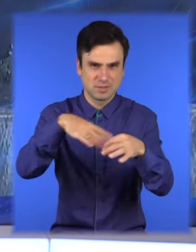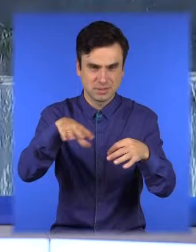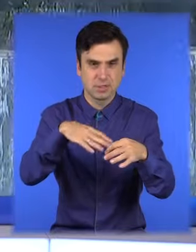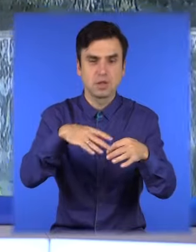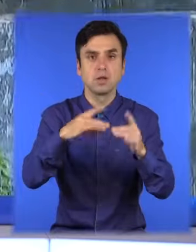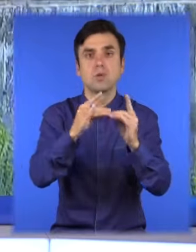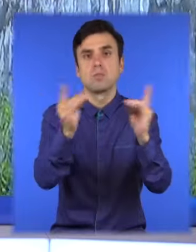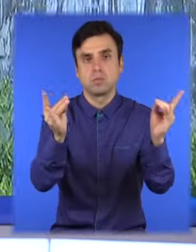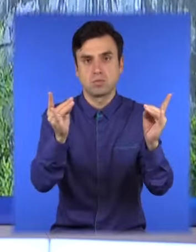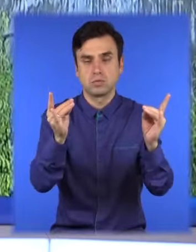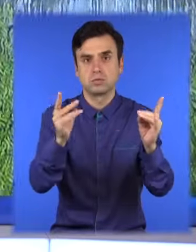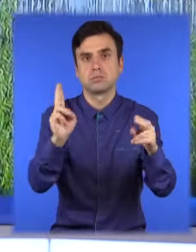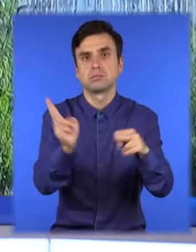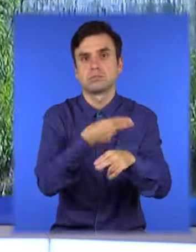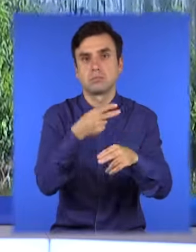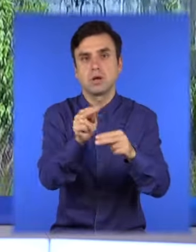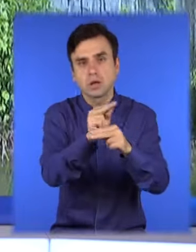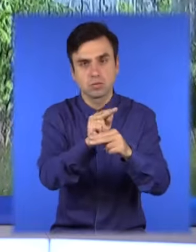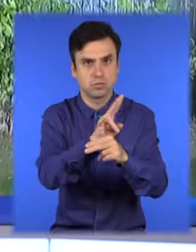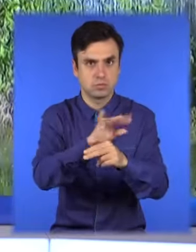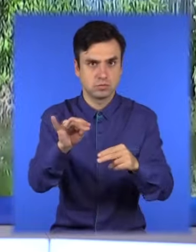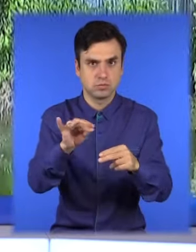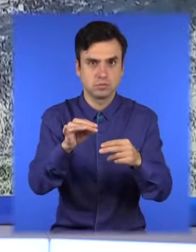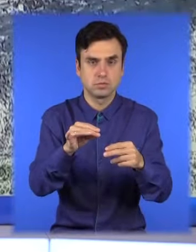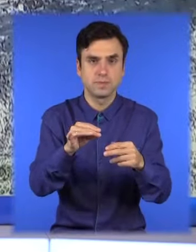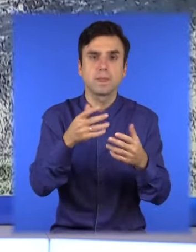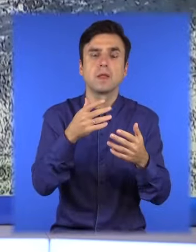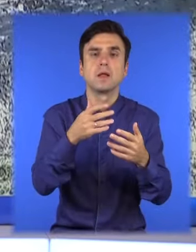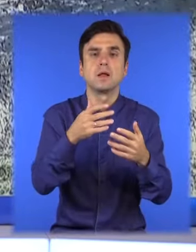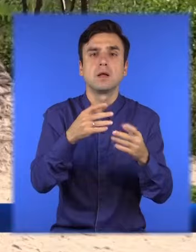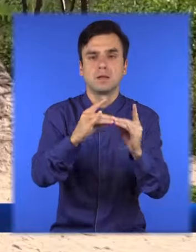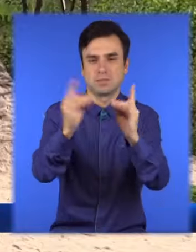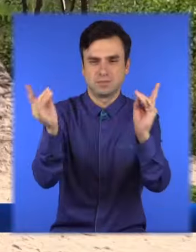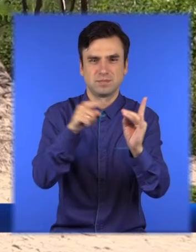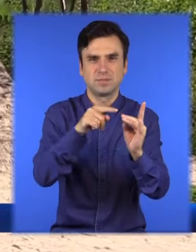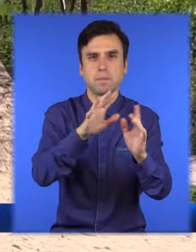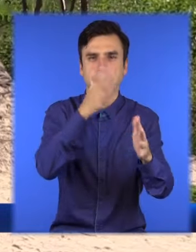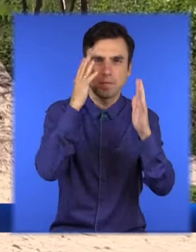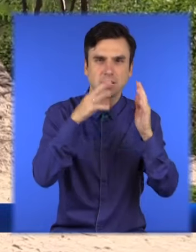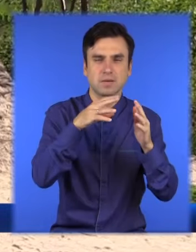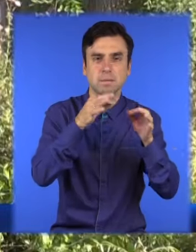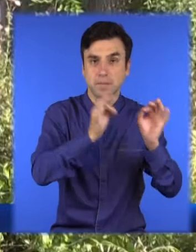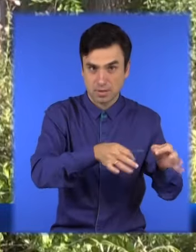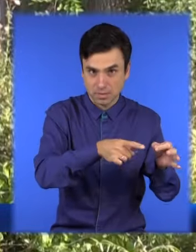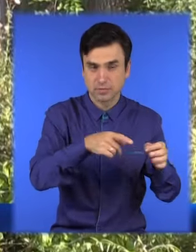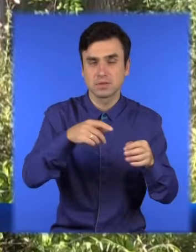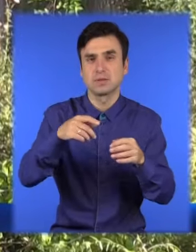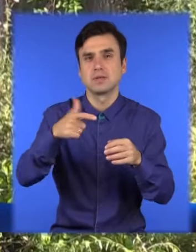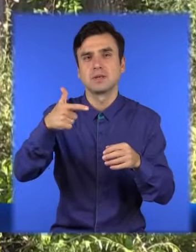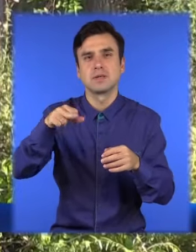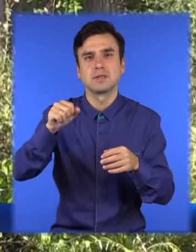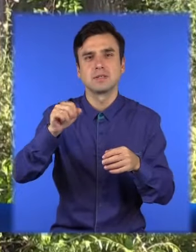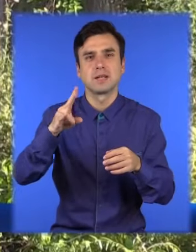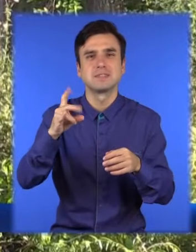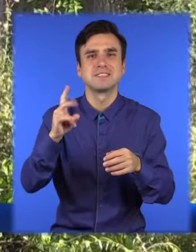залишається незбудованим іще один міст. Раніше він розташовувався між парком Мершавцева та Гданцівським. Кілька років тому його